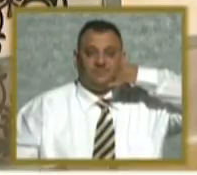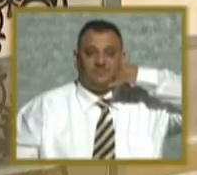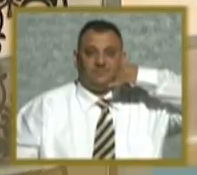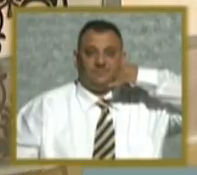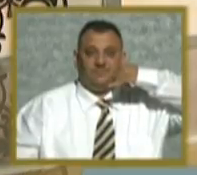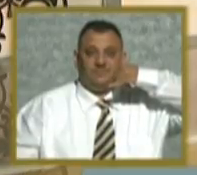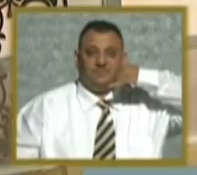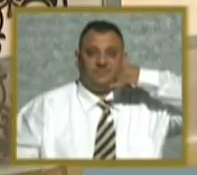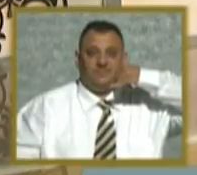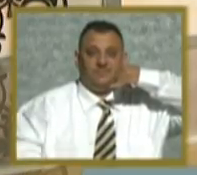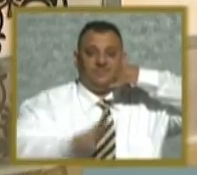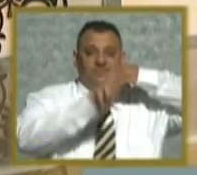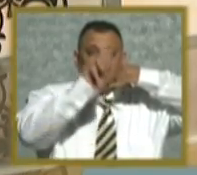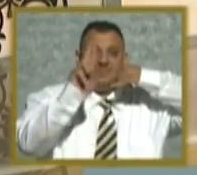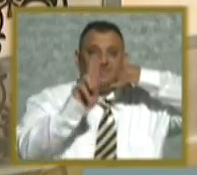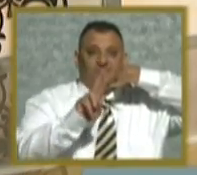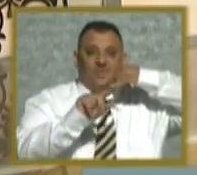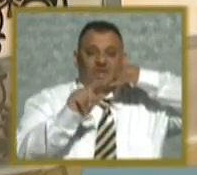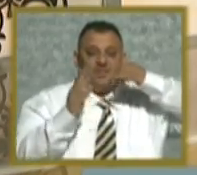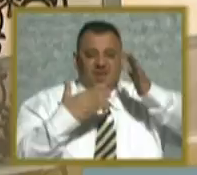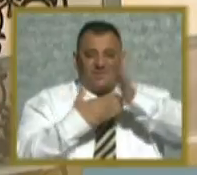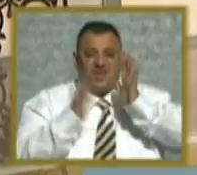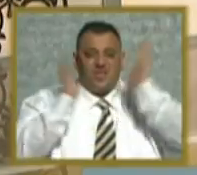يا فضيل الأمر نبغى نسأل.